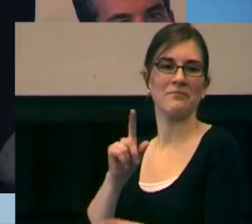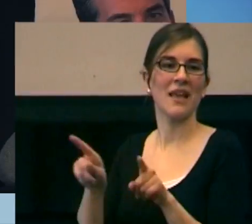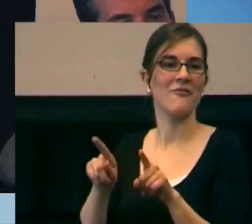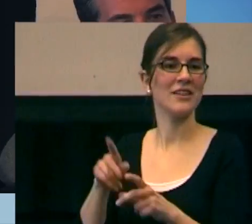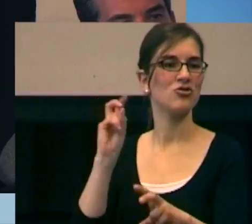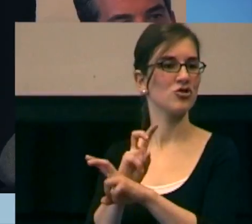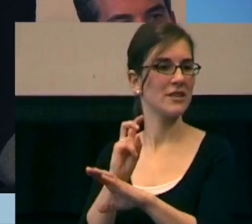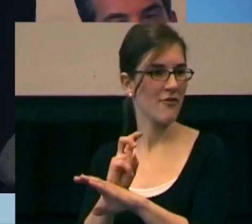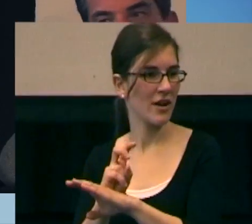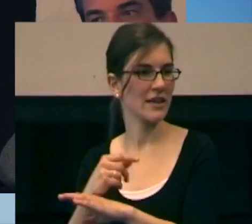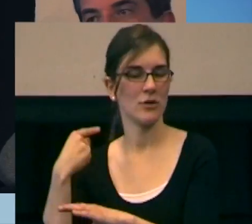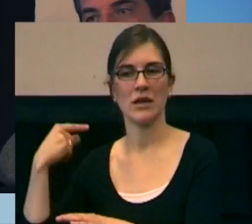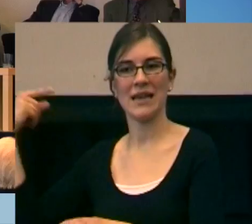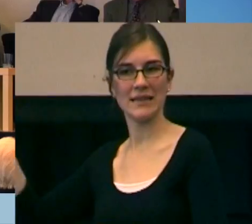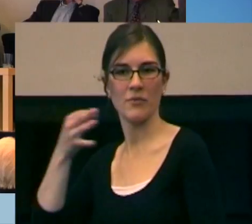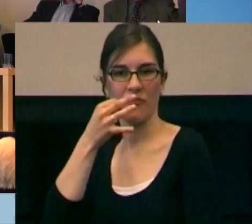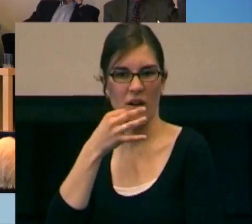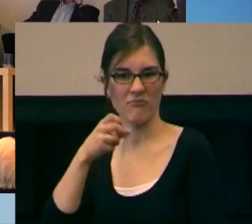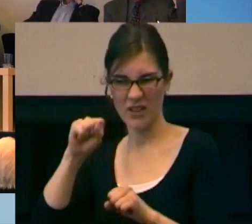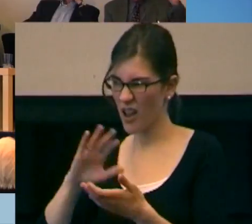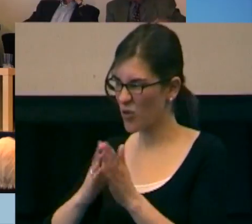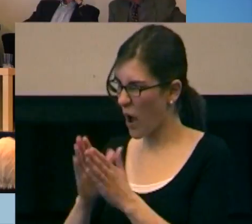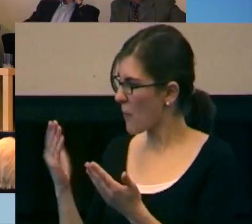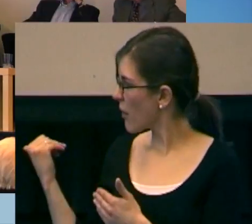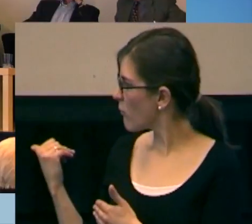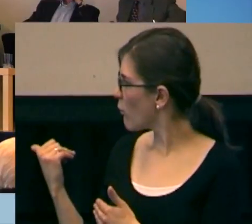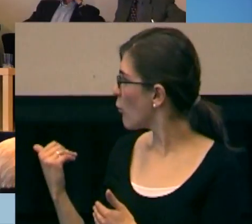die Fragen zu stellen. Können wir uns darauf verständigen?